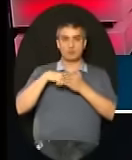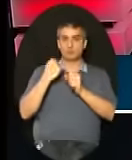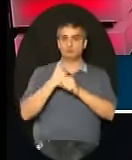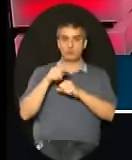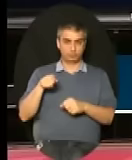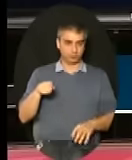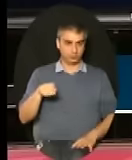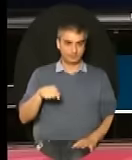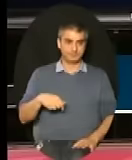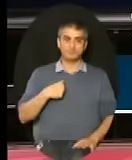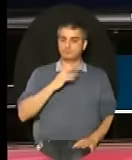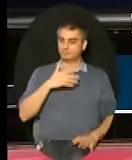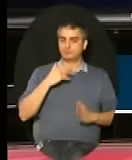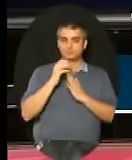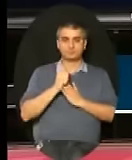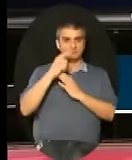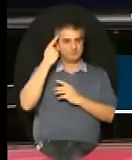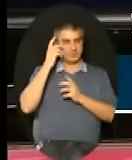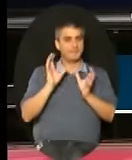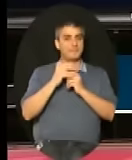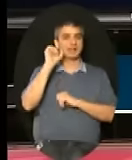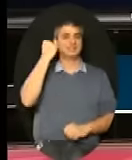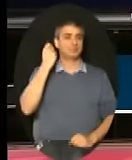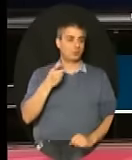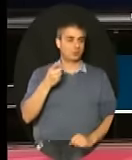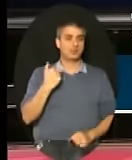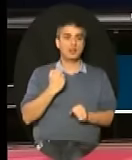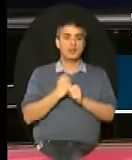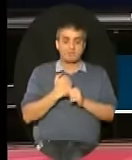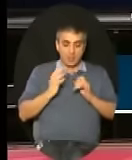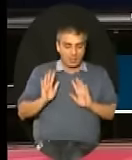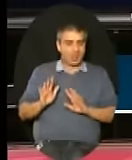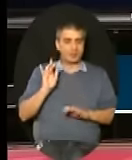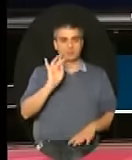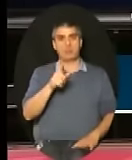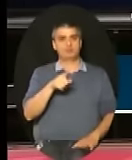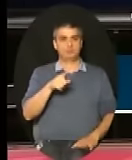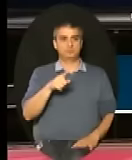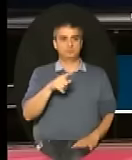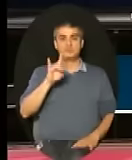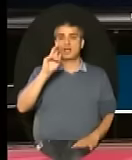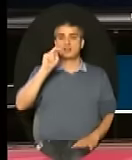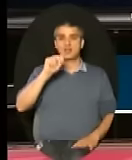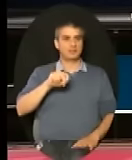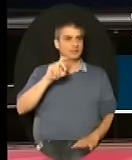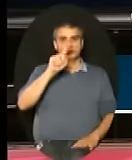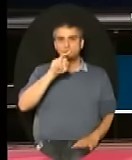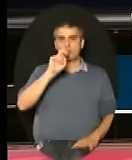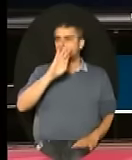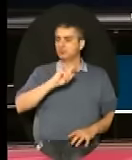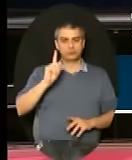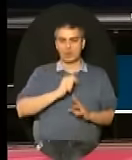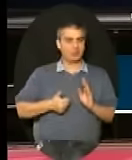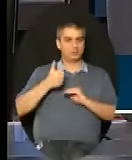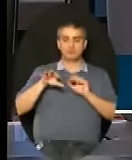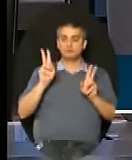בו. אני גם הובלתי את עמדת המחנה הציוני לפעול כך נגד חנין זועבי, שלא תעמוד